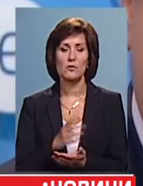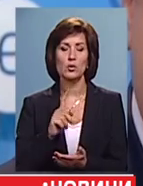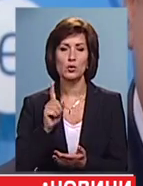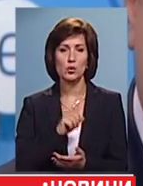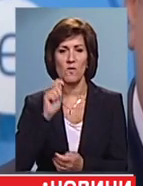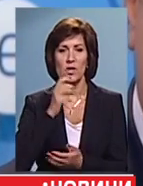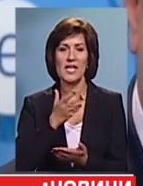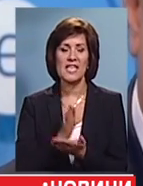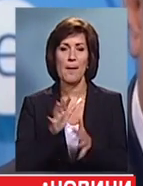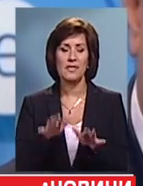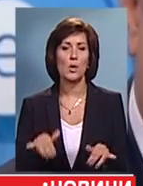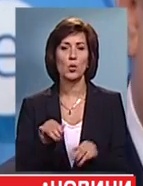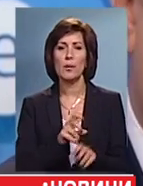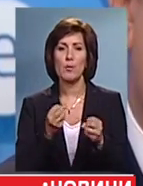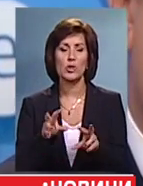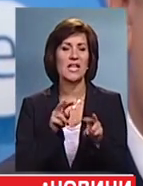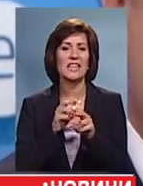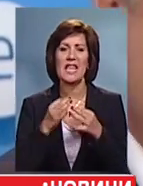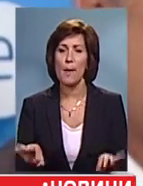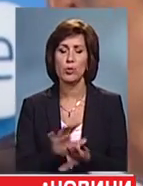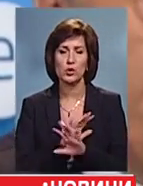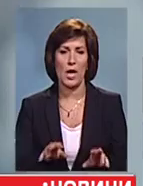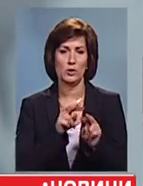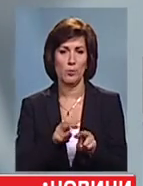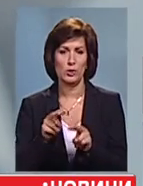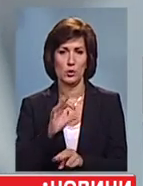місце, куди просто не пускають спостерігачів ОБСЄ.